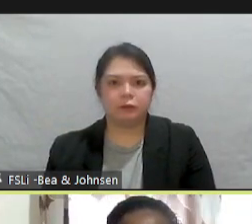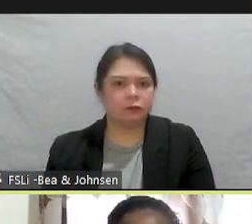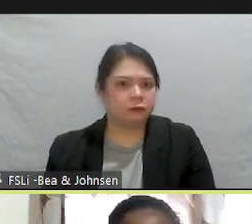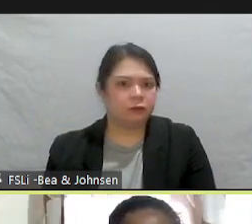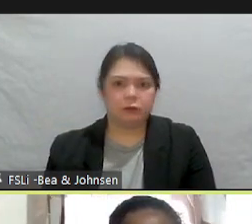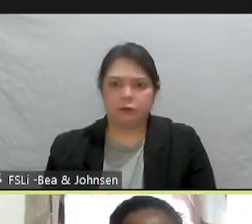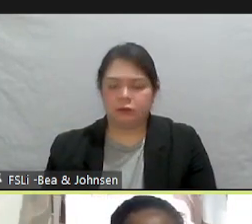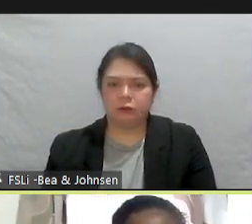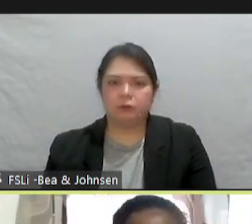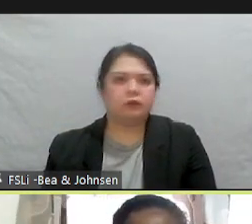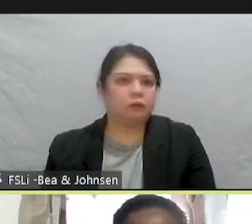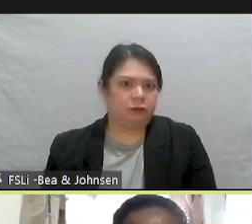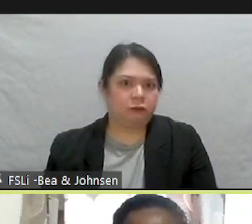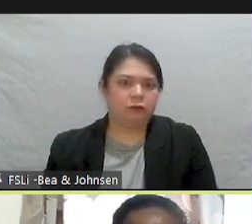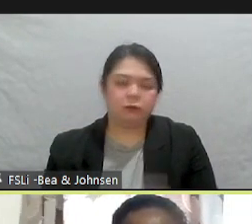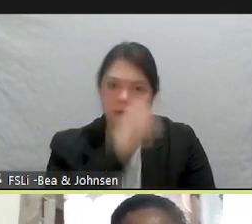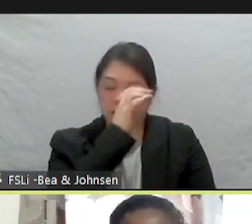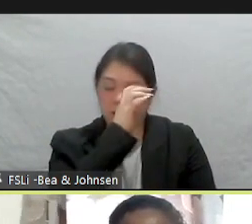Next, ma'am.